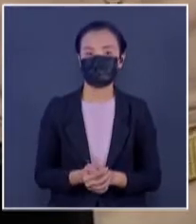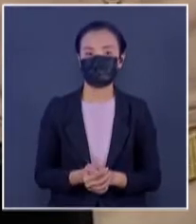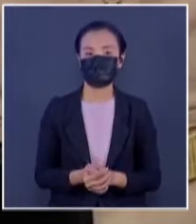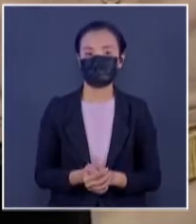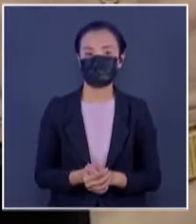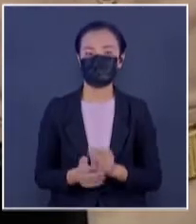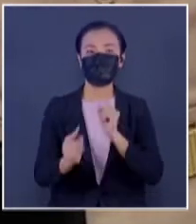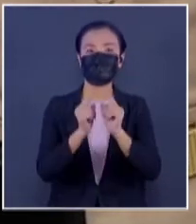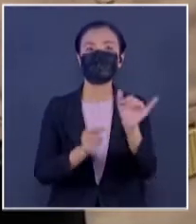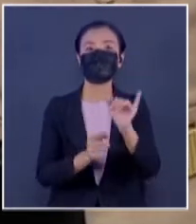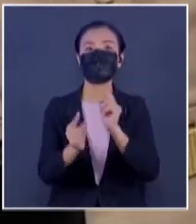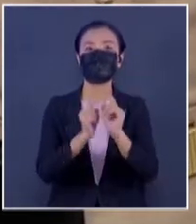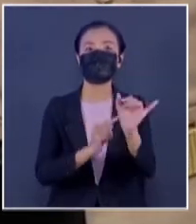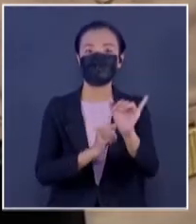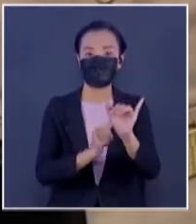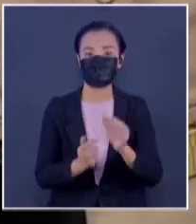ยังไม่มี